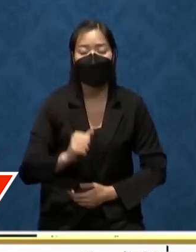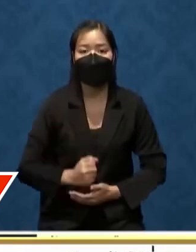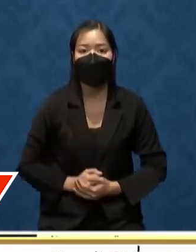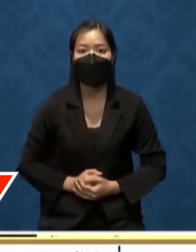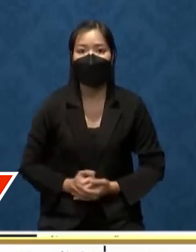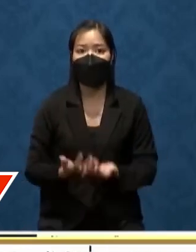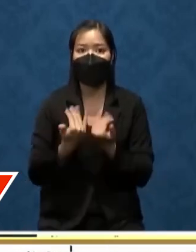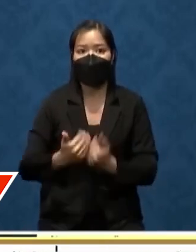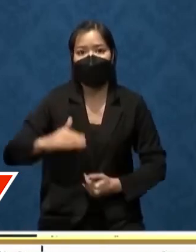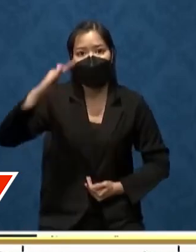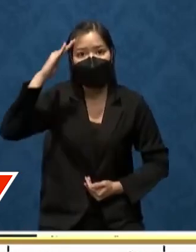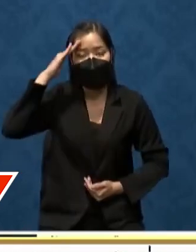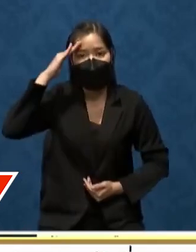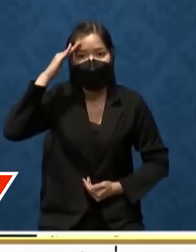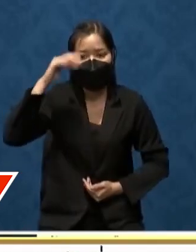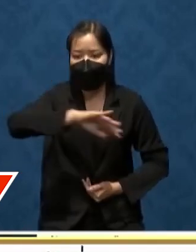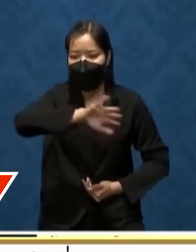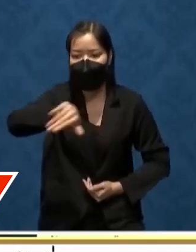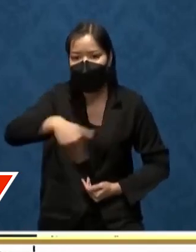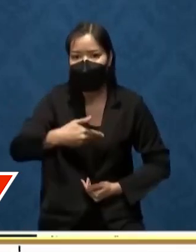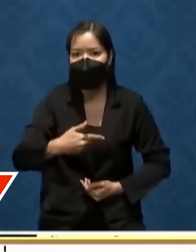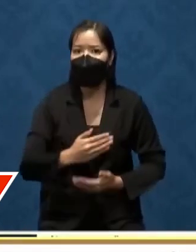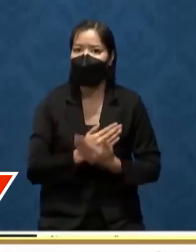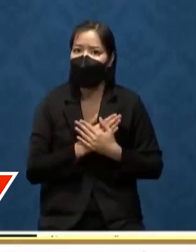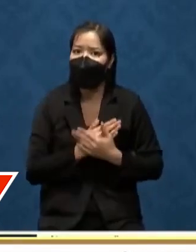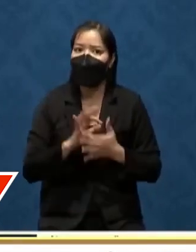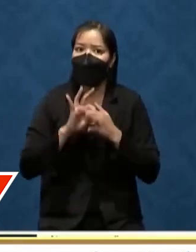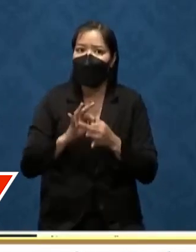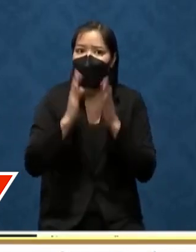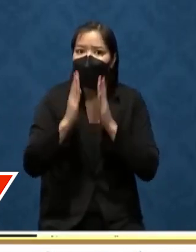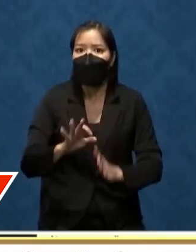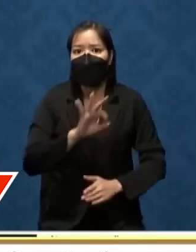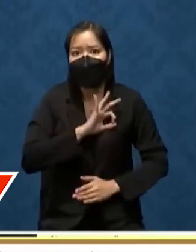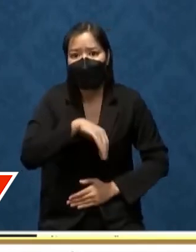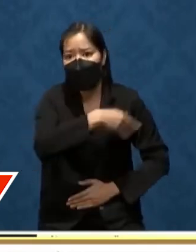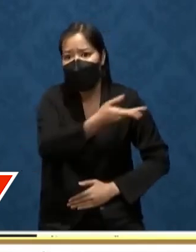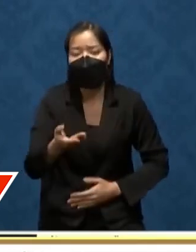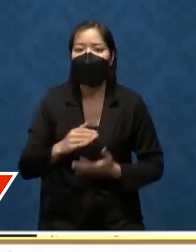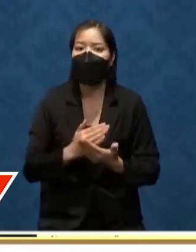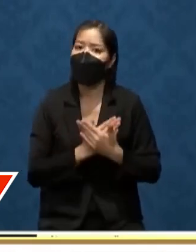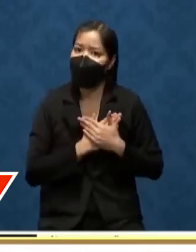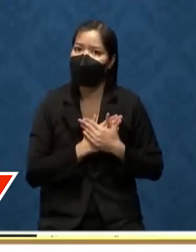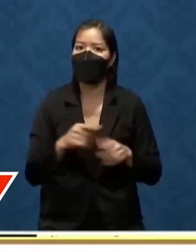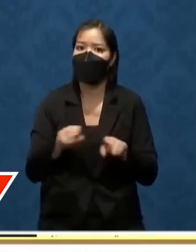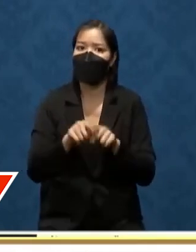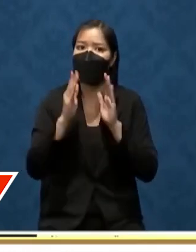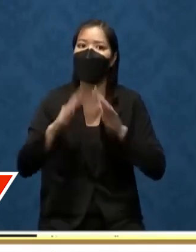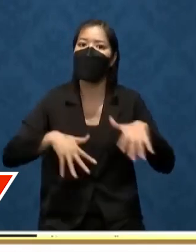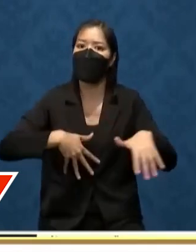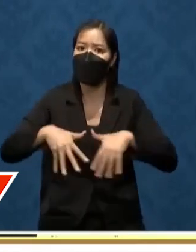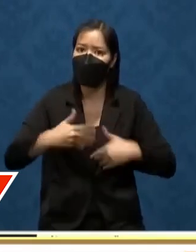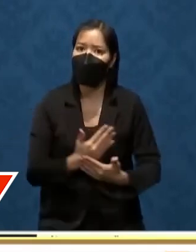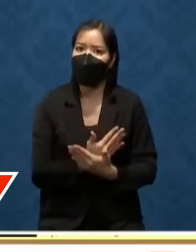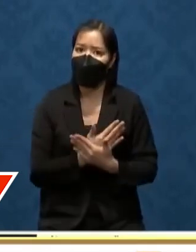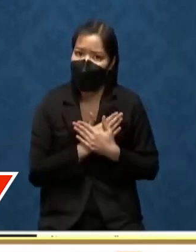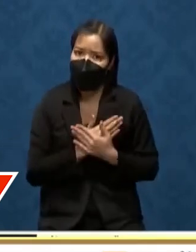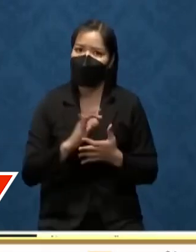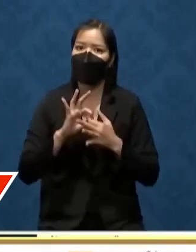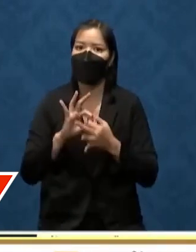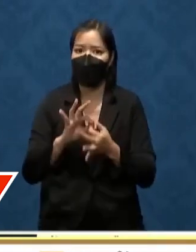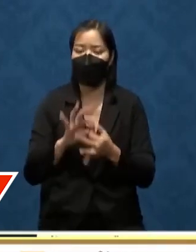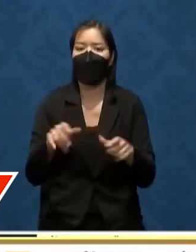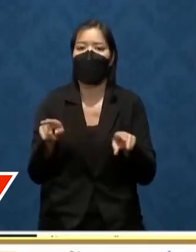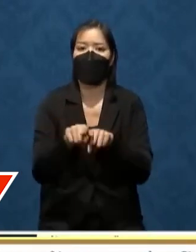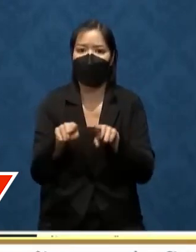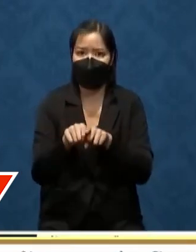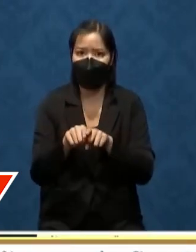ัพที่ท่านอยู่ทท่านรักและหวงแนและทุคนใที่นี้เพื่อนสมาชิในที่นี้ก็รักและห่งแหนพี่น้ปชาชนคนไยทุกคนก็รักและห่